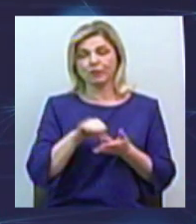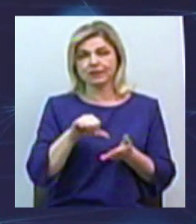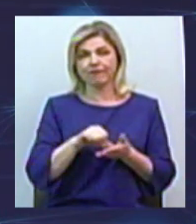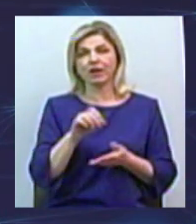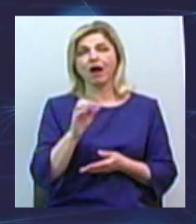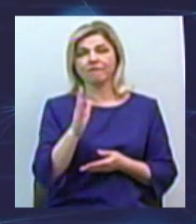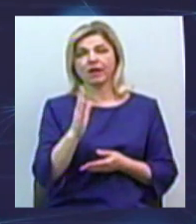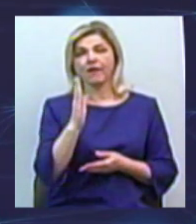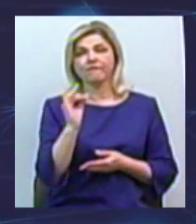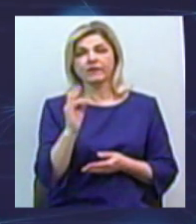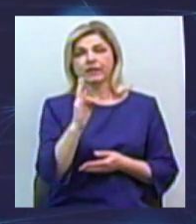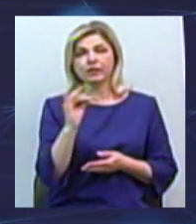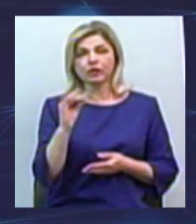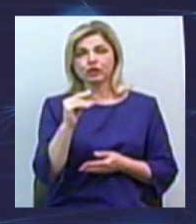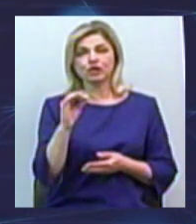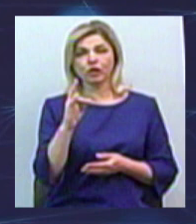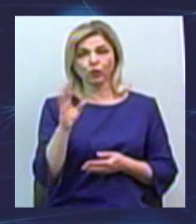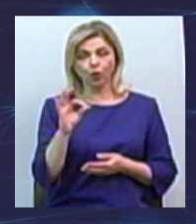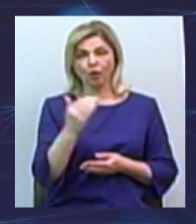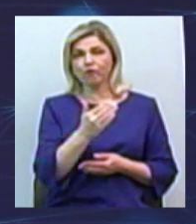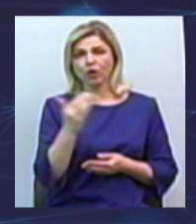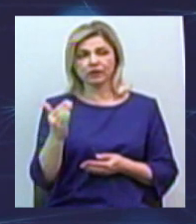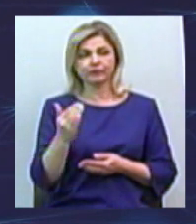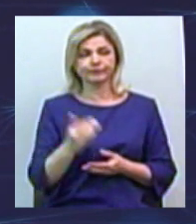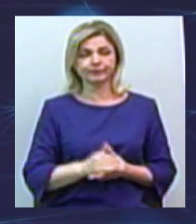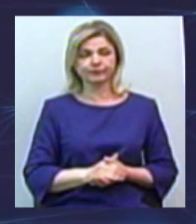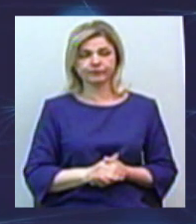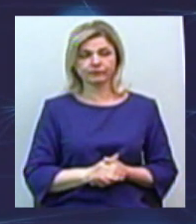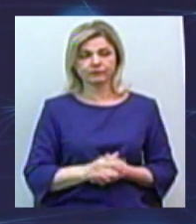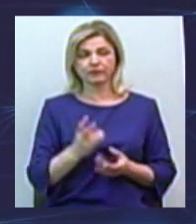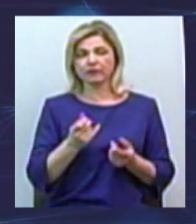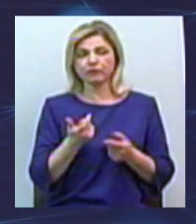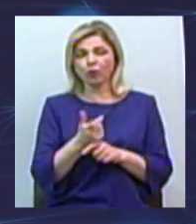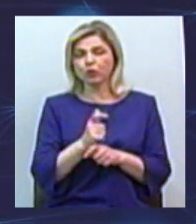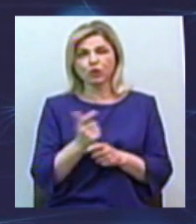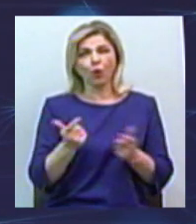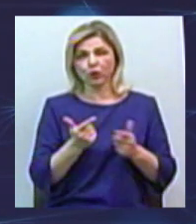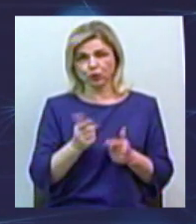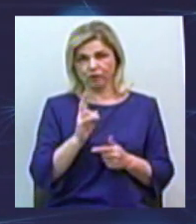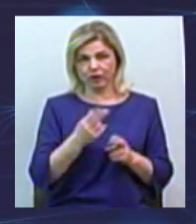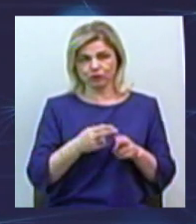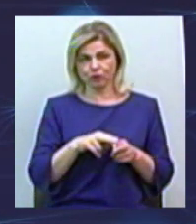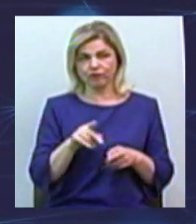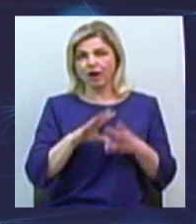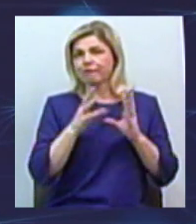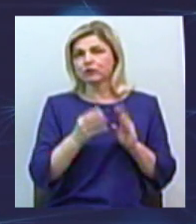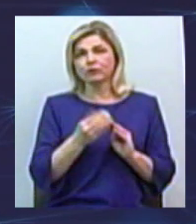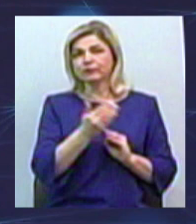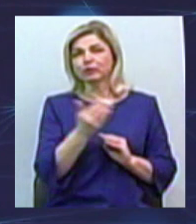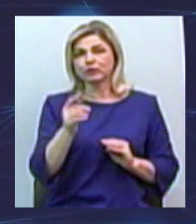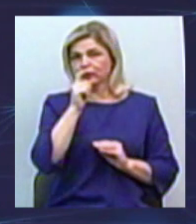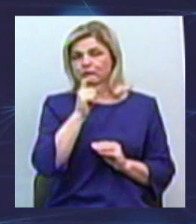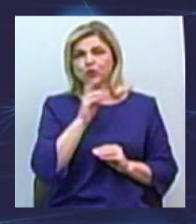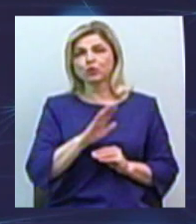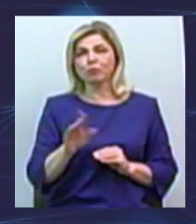Вінніченко, вони не зовсім були готові до цього, щось на зразок цього. Вони взагалі не розуміли, що від них